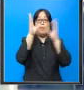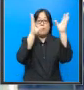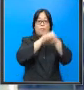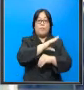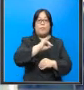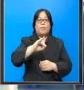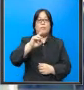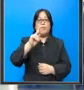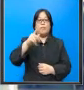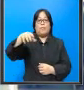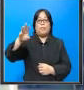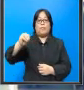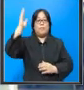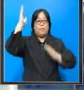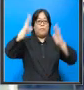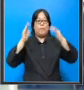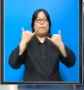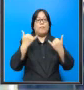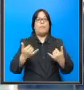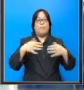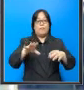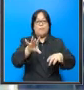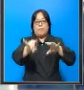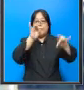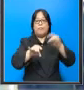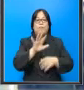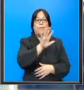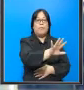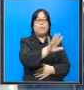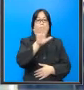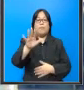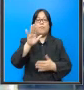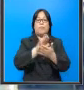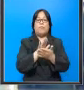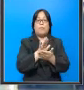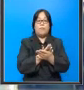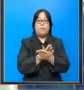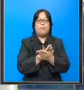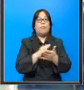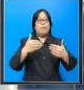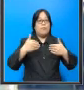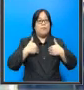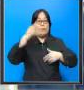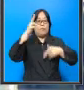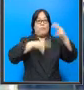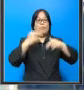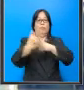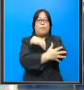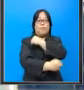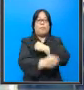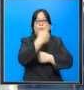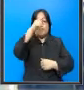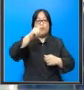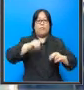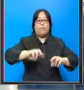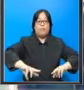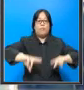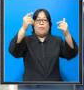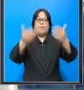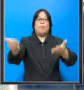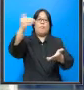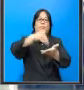Jalan menjadi sangat tidak tidak baik untuk pengguna Jalan Raya Apakah perancangan